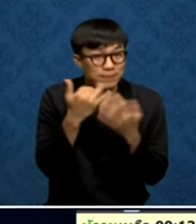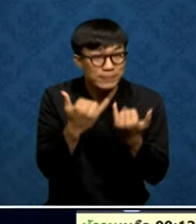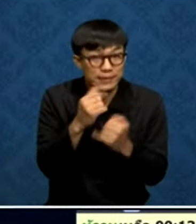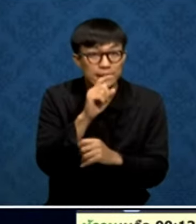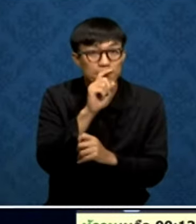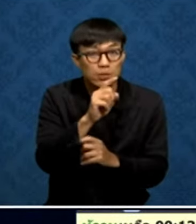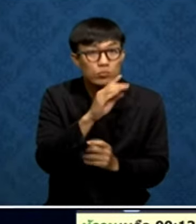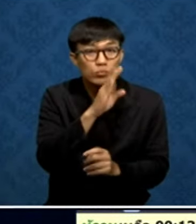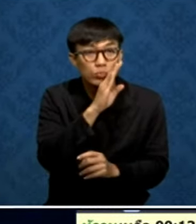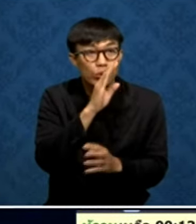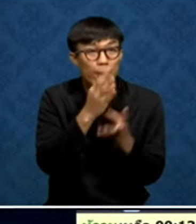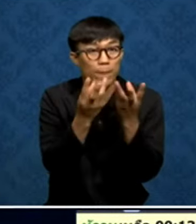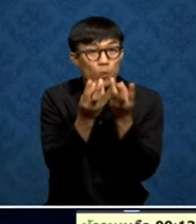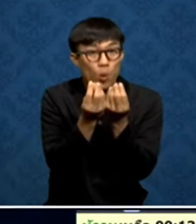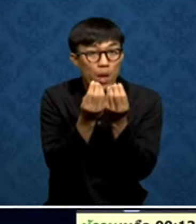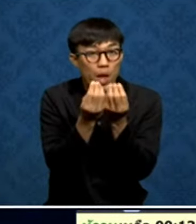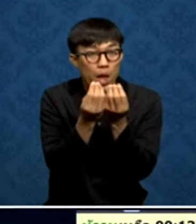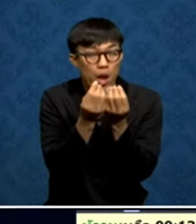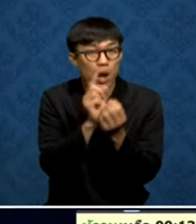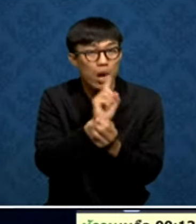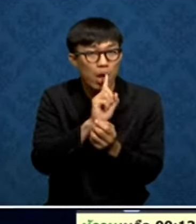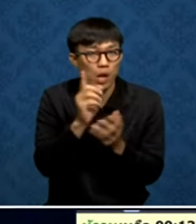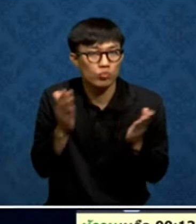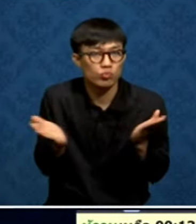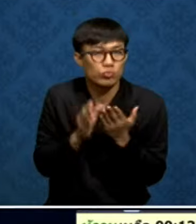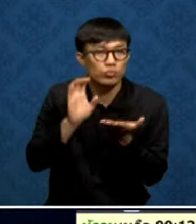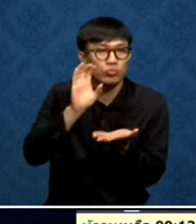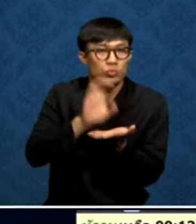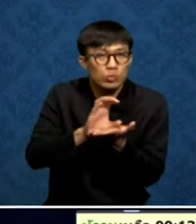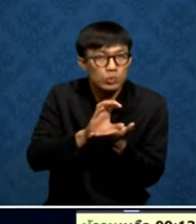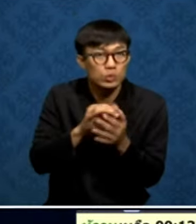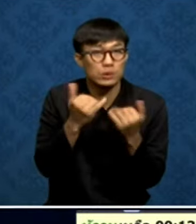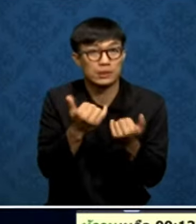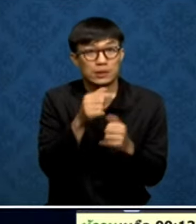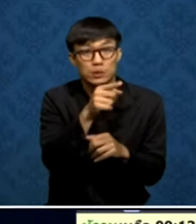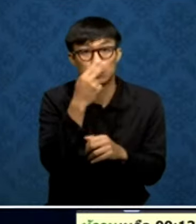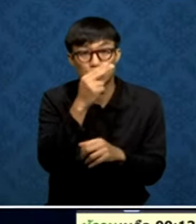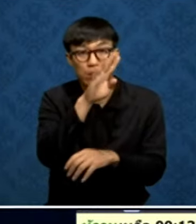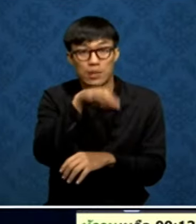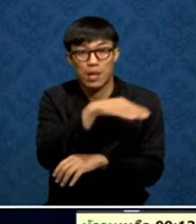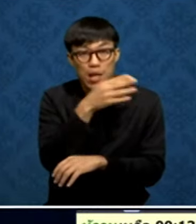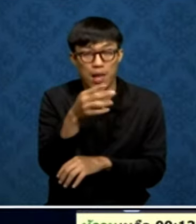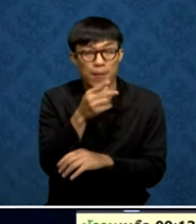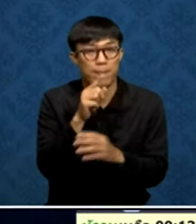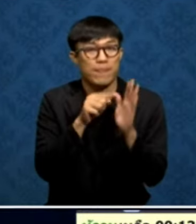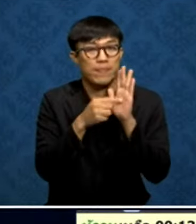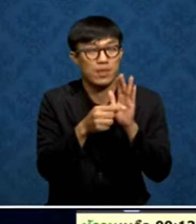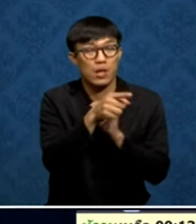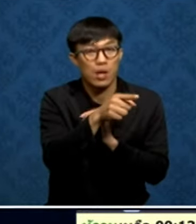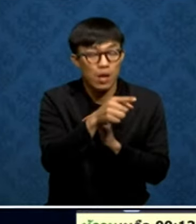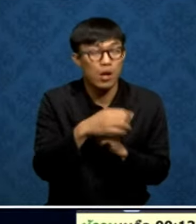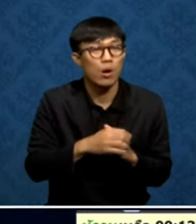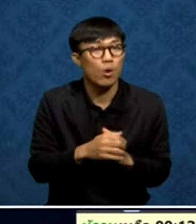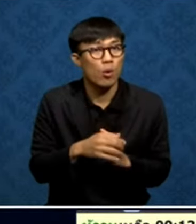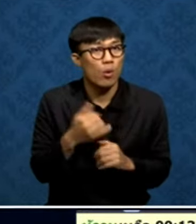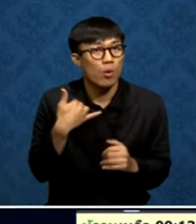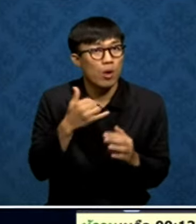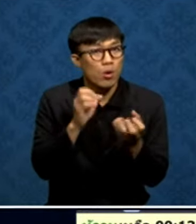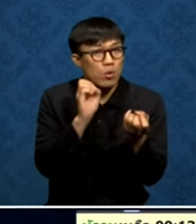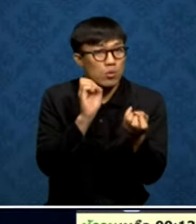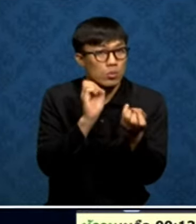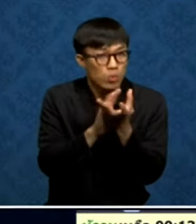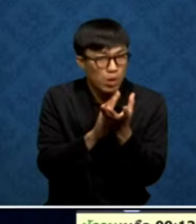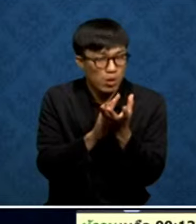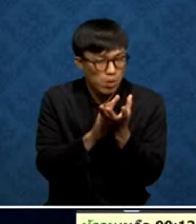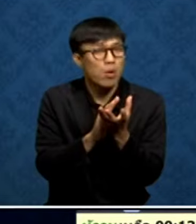คือถ้าเราดูตัวเลขการส่งเสริมการลงทุนที่มากเป็นปฏิการแบบนี้นะครับก็คงคิดได้ครับว่าก็คงส่งผลกระทบอย่างเป็นประ